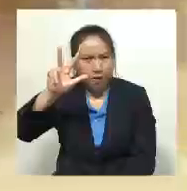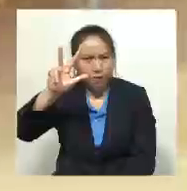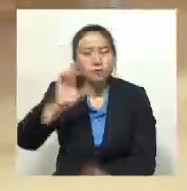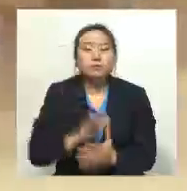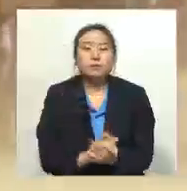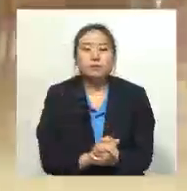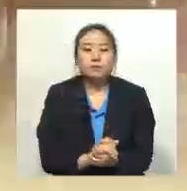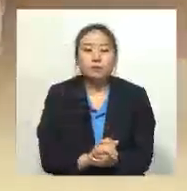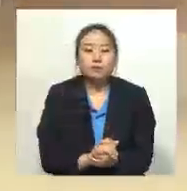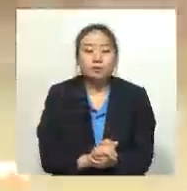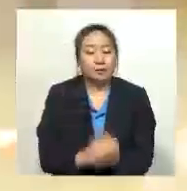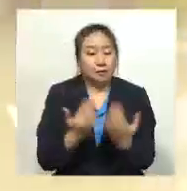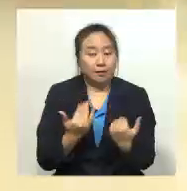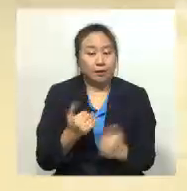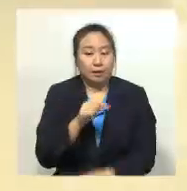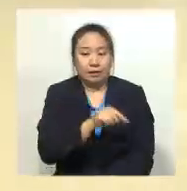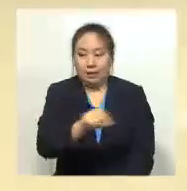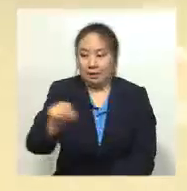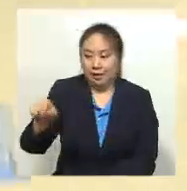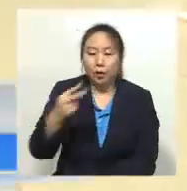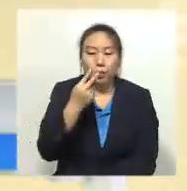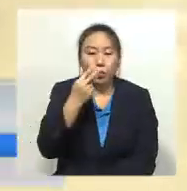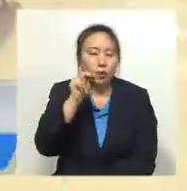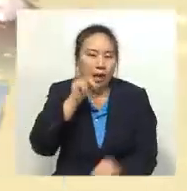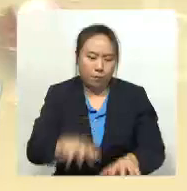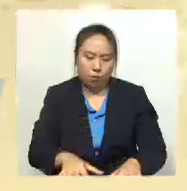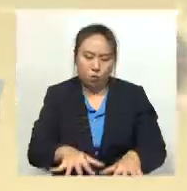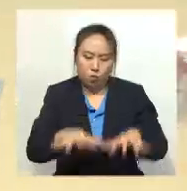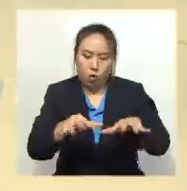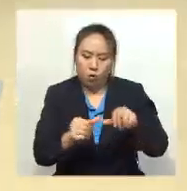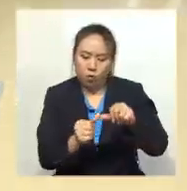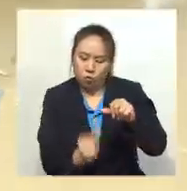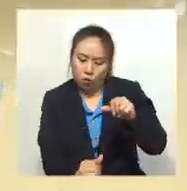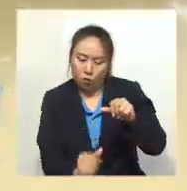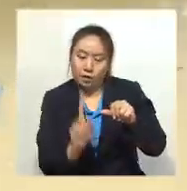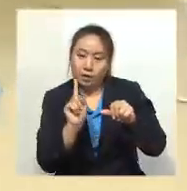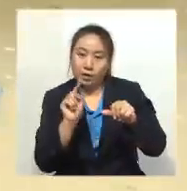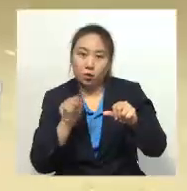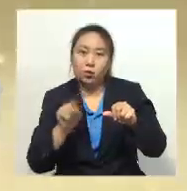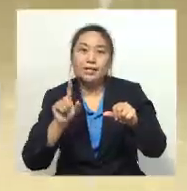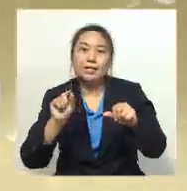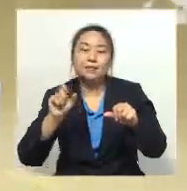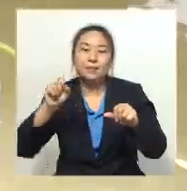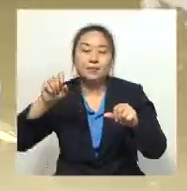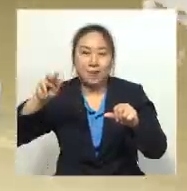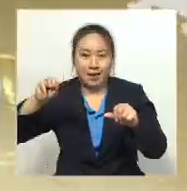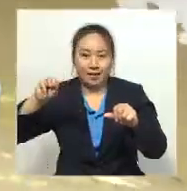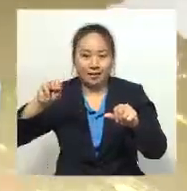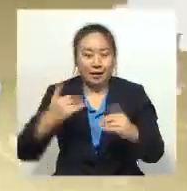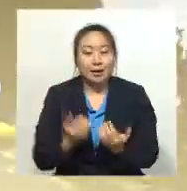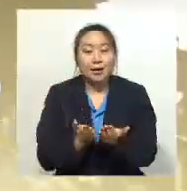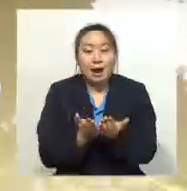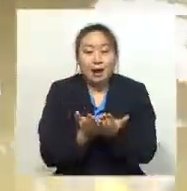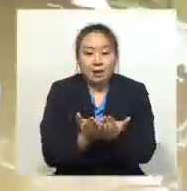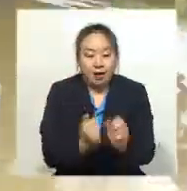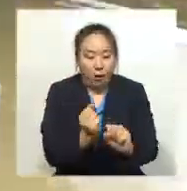2 ถึง 3 วันแล้วนะคะแล้วบริเวณนี้ค่ะก็ท่วมอยู่ที่ประมาณ1 เมตร 20 เซนติเมตรค่ะตรงจุดที่เราพายเรือนี้นะค